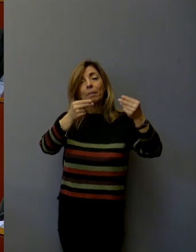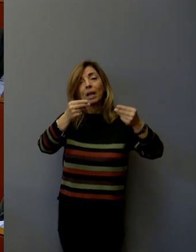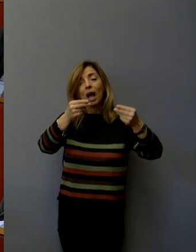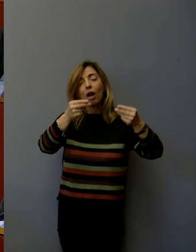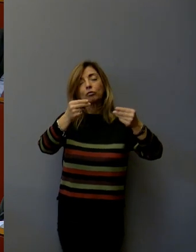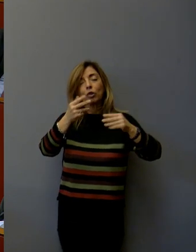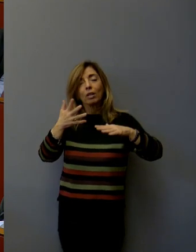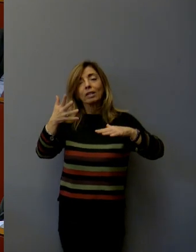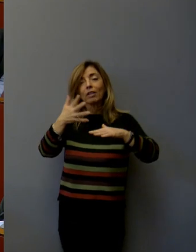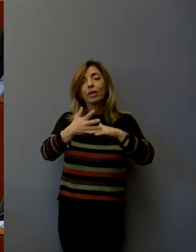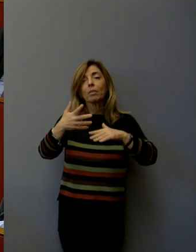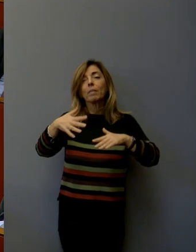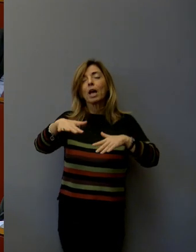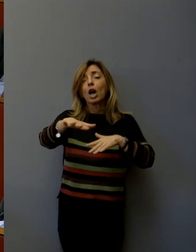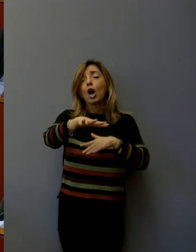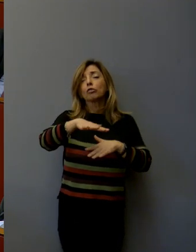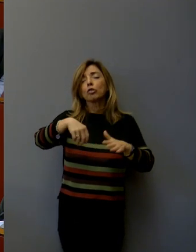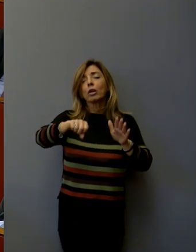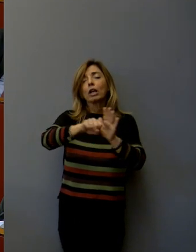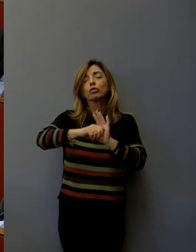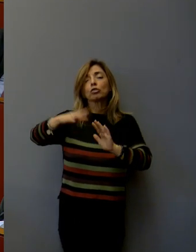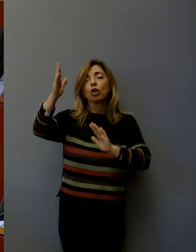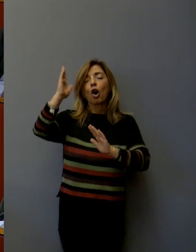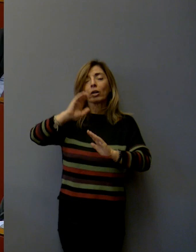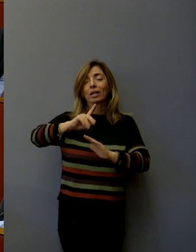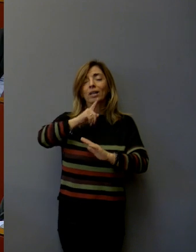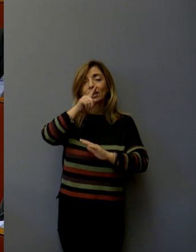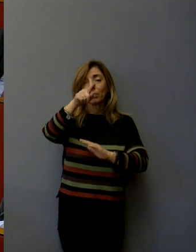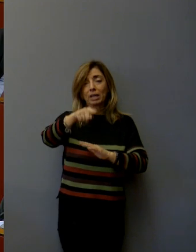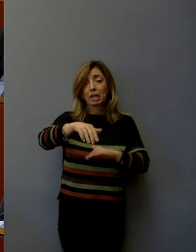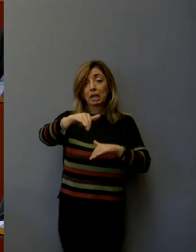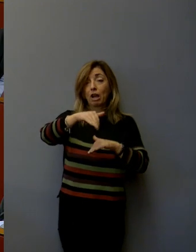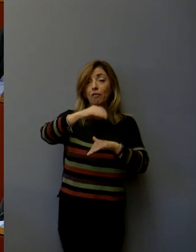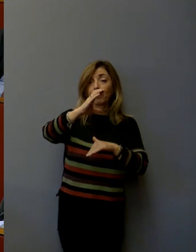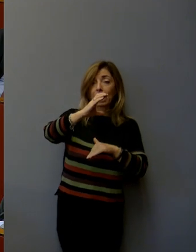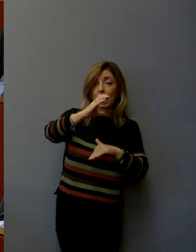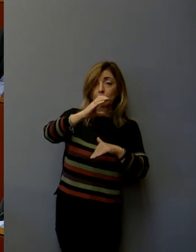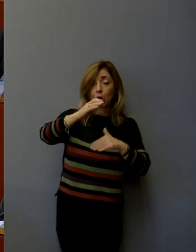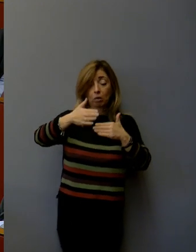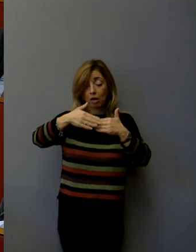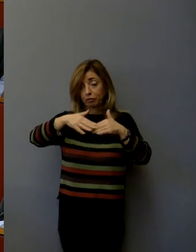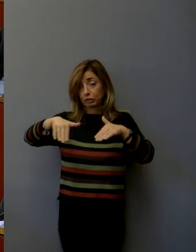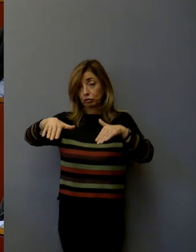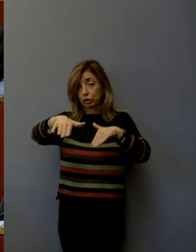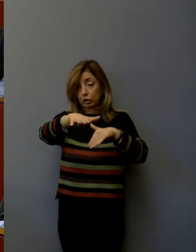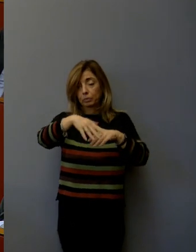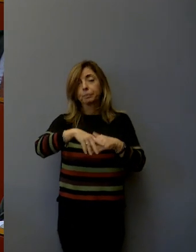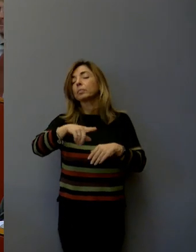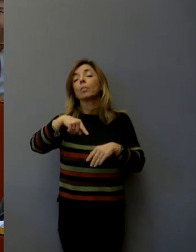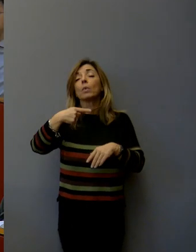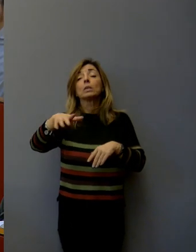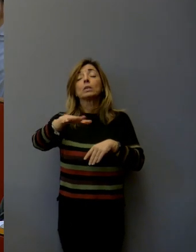via Cantore via limitrofe tu via Sampierdarena poi Campasso è